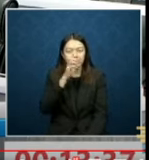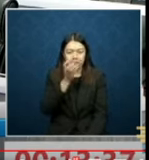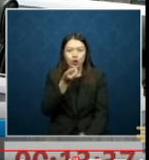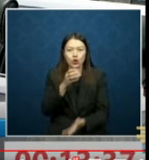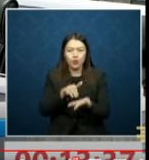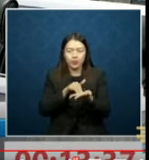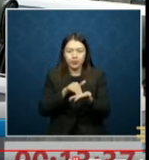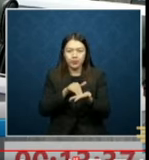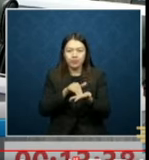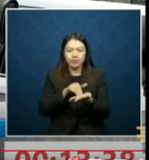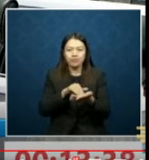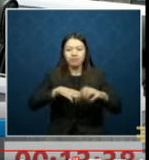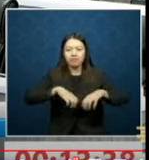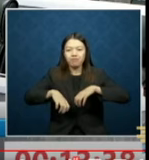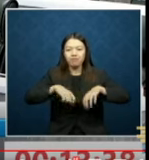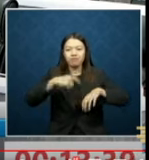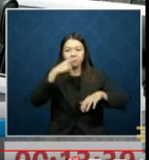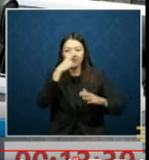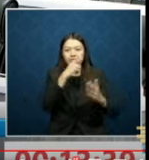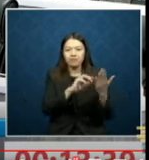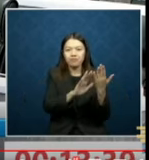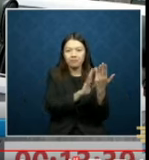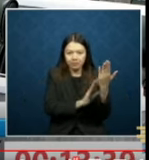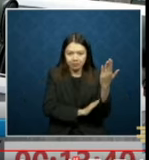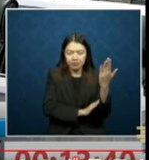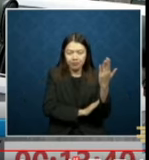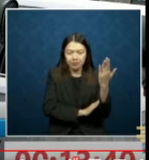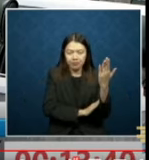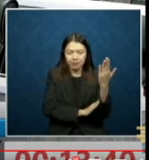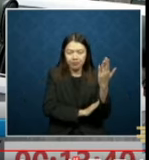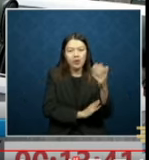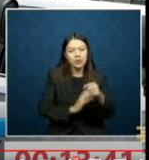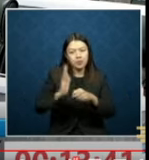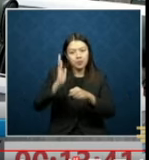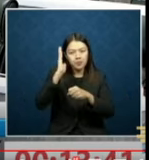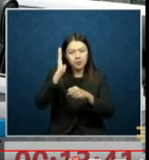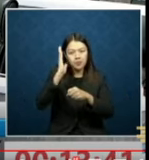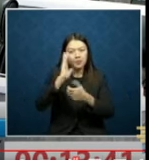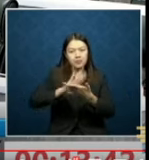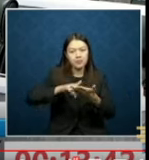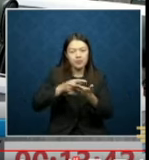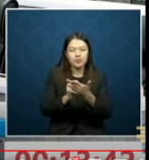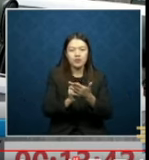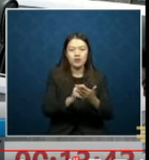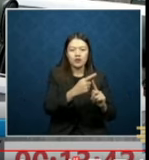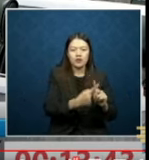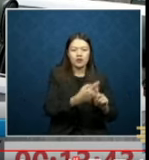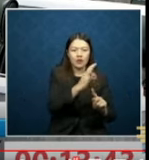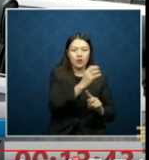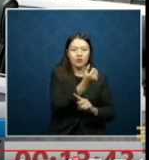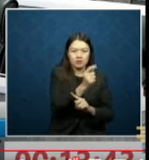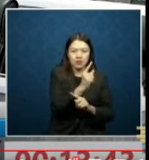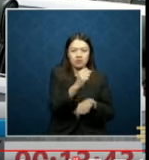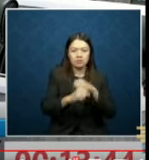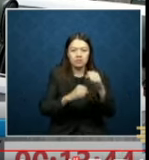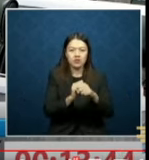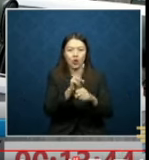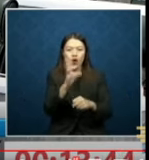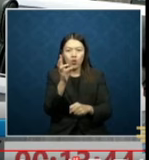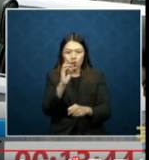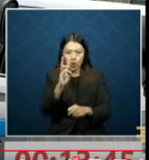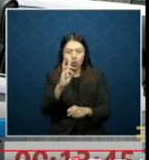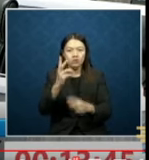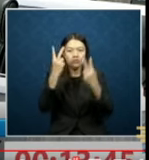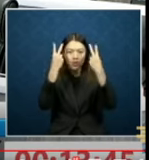เพื่อบริหารประเทศคลัมนี้ได้แถลงนโยบายต่อรัฐสภา11กันยา66นะครับท่านนายกบอกว่